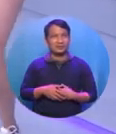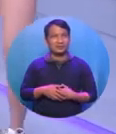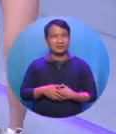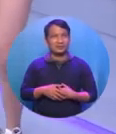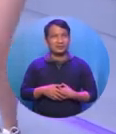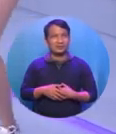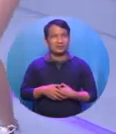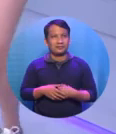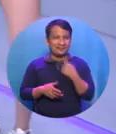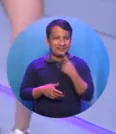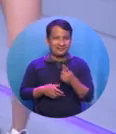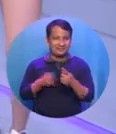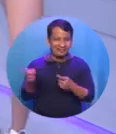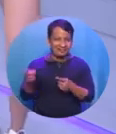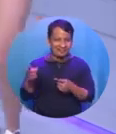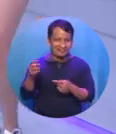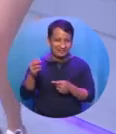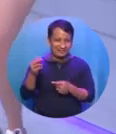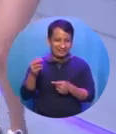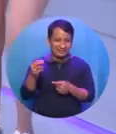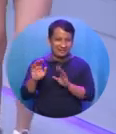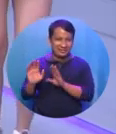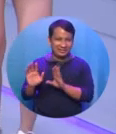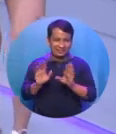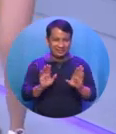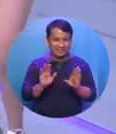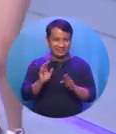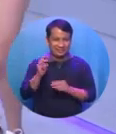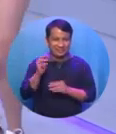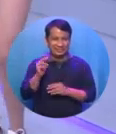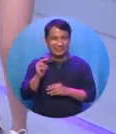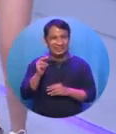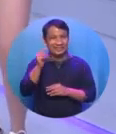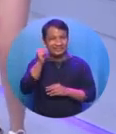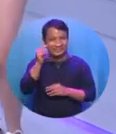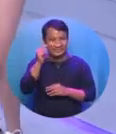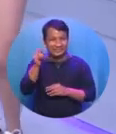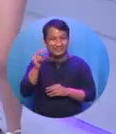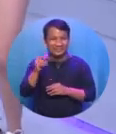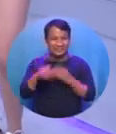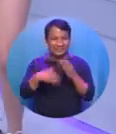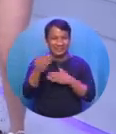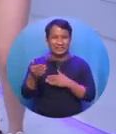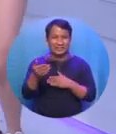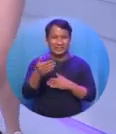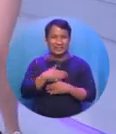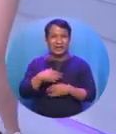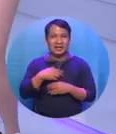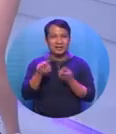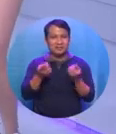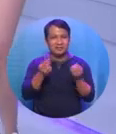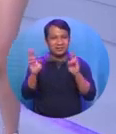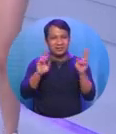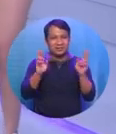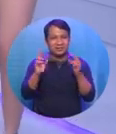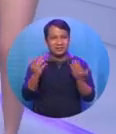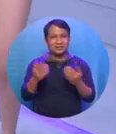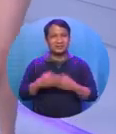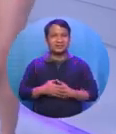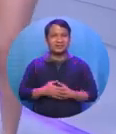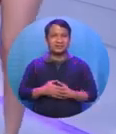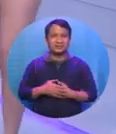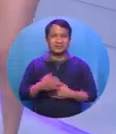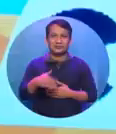Si Nelson talaga. Nelson, easy ka lang, Nelson. Relax. Chang Marks, ano ba mga abangan ngayon?